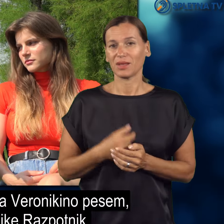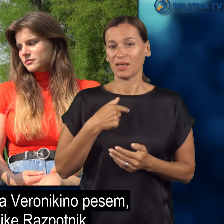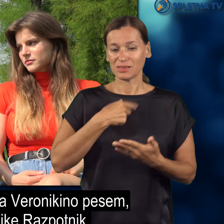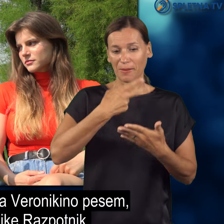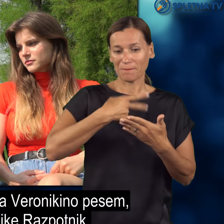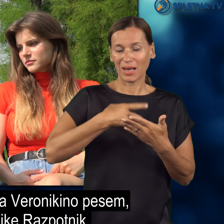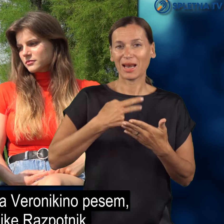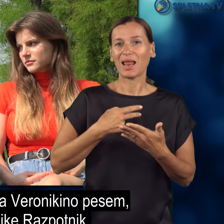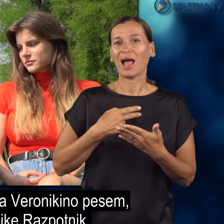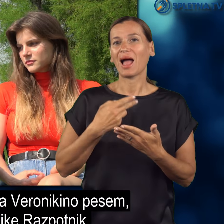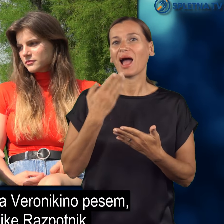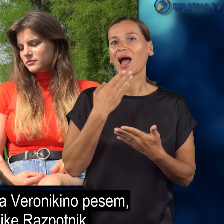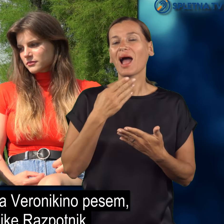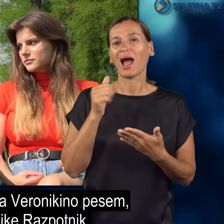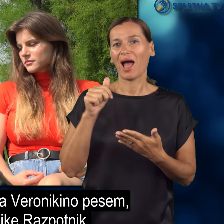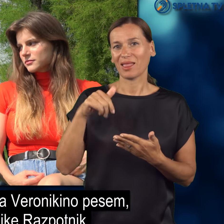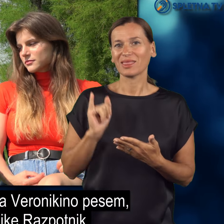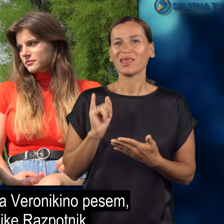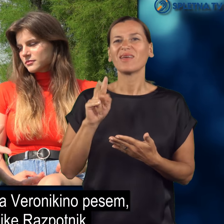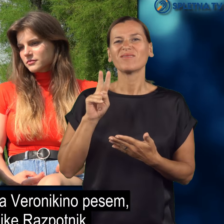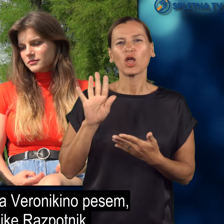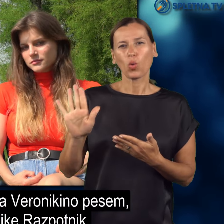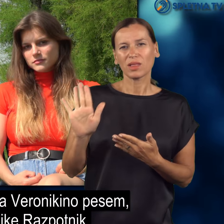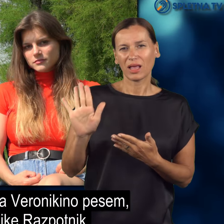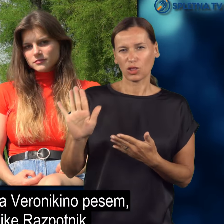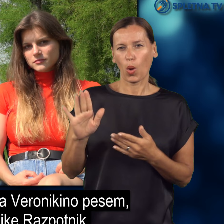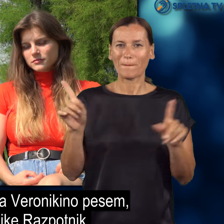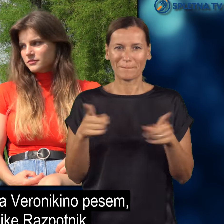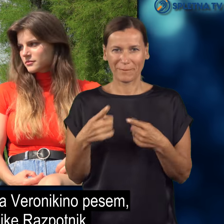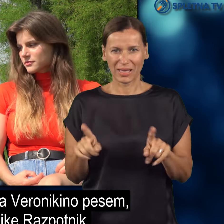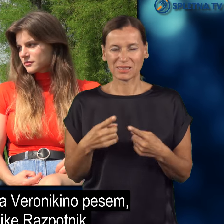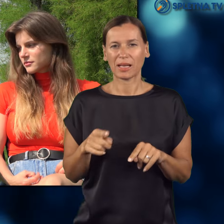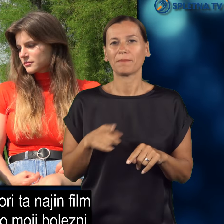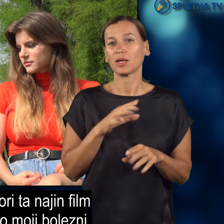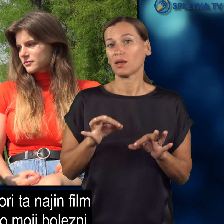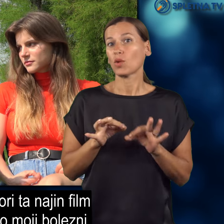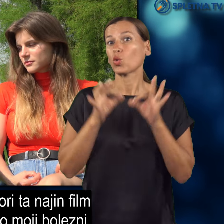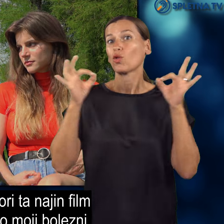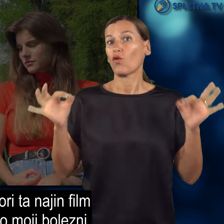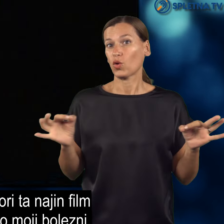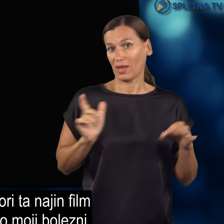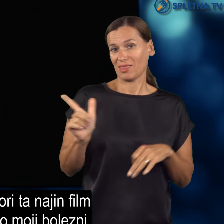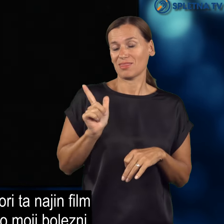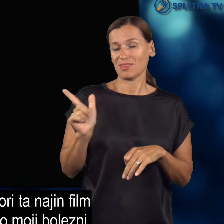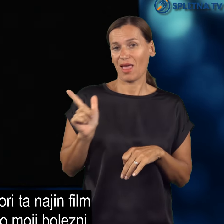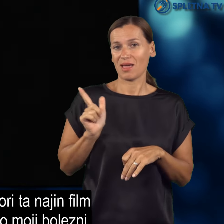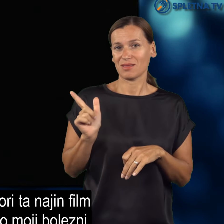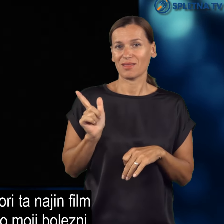Jaz sem Hani brala Veronikino pesem, to je torej pesem Veronike Razpotnik, ki nekako otvorita najin